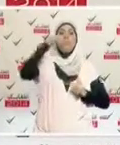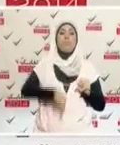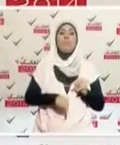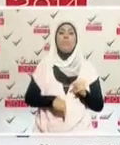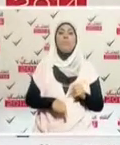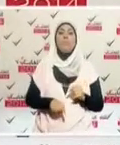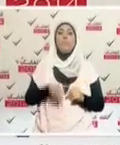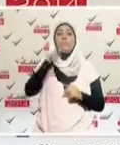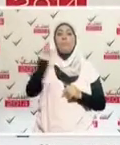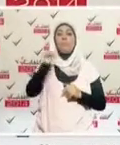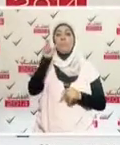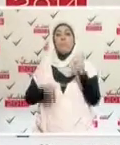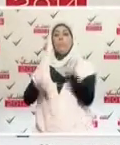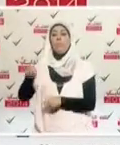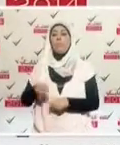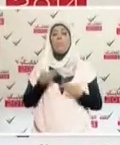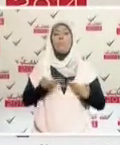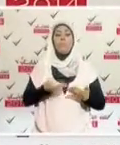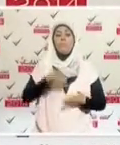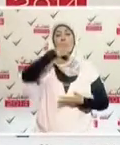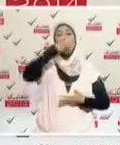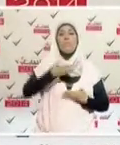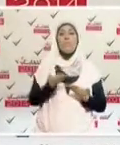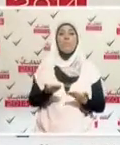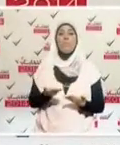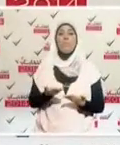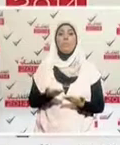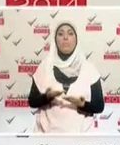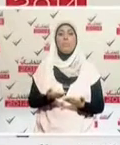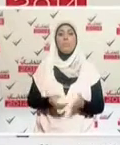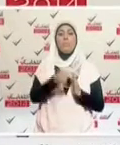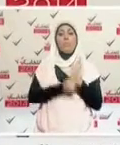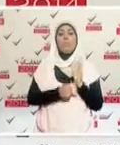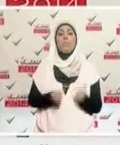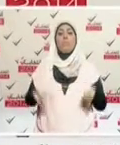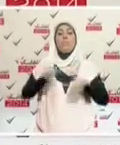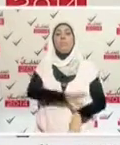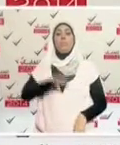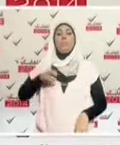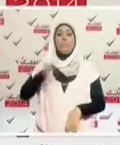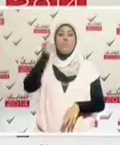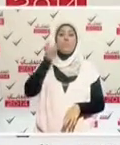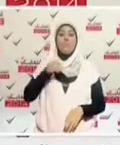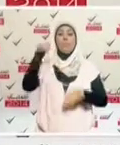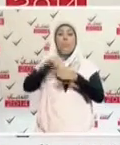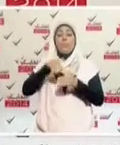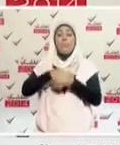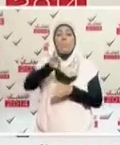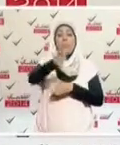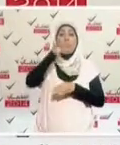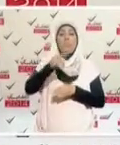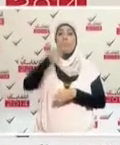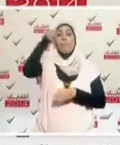إخواني أخواتي، كانت هذه كلمتي، كلمة قائمة رد الاعتبار بالقصرين، صوتولها رانا